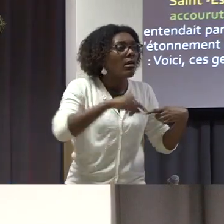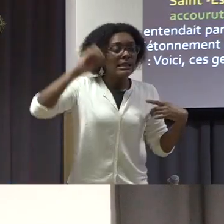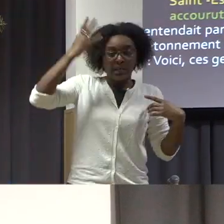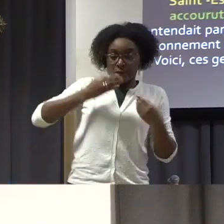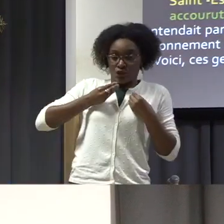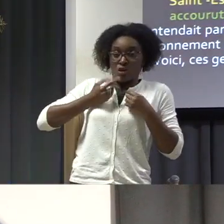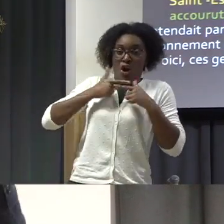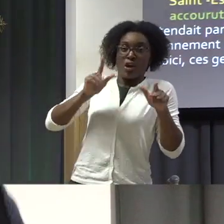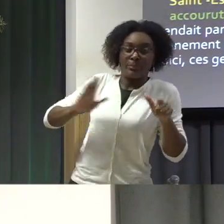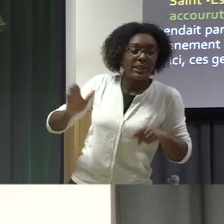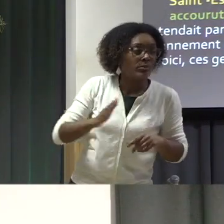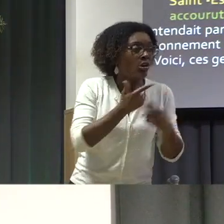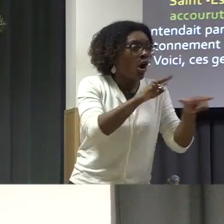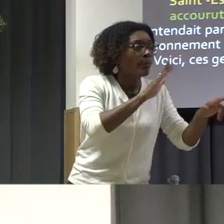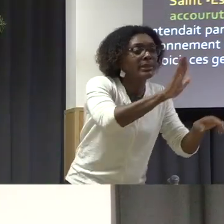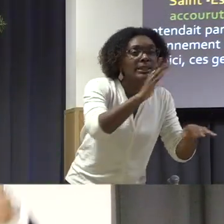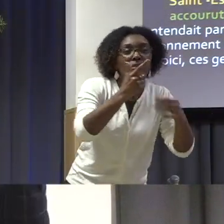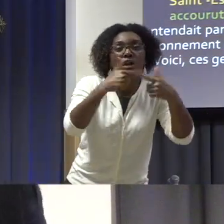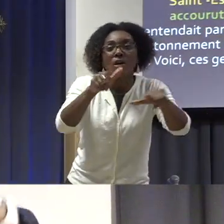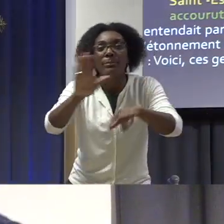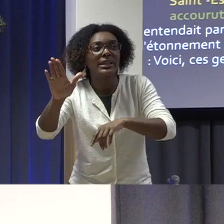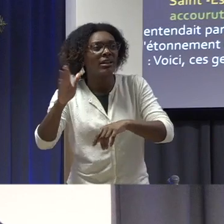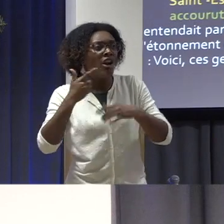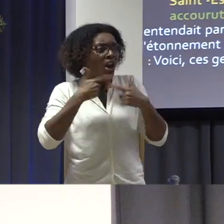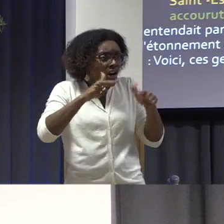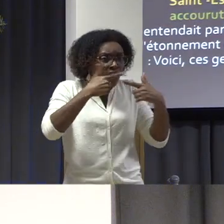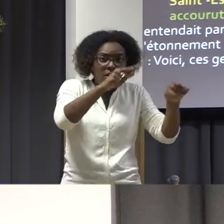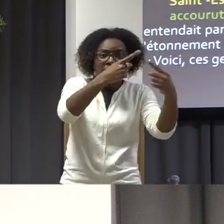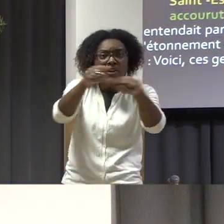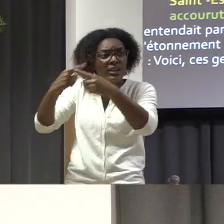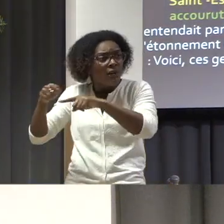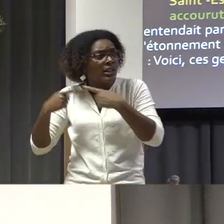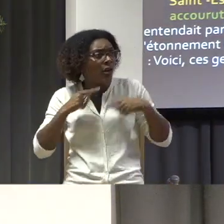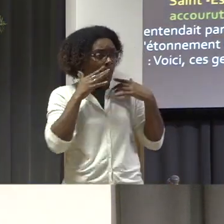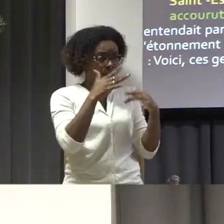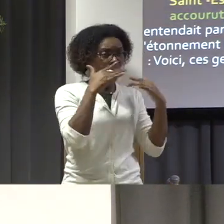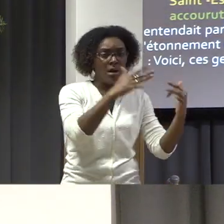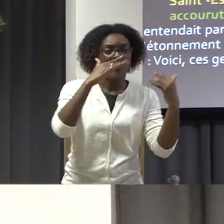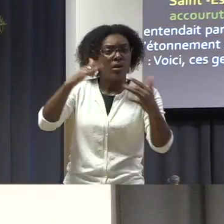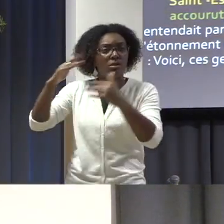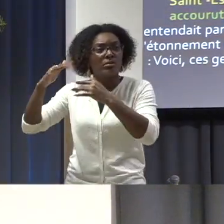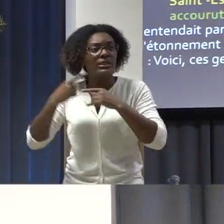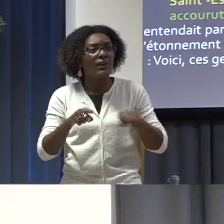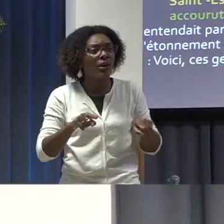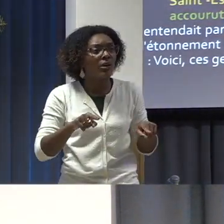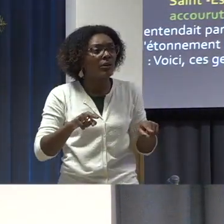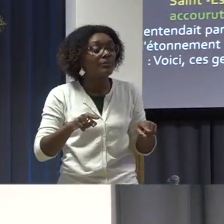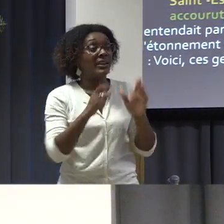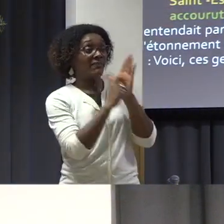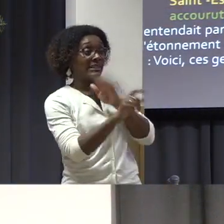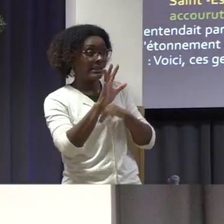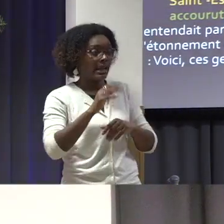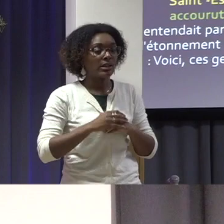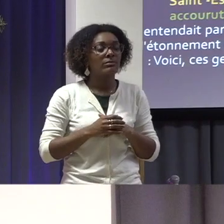de s'exprimer c'était l'esprit qui les pousse et verser 5 or y avait en séjour à jérusalem